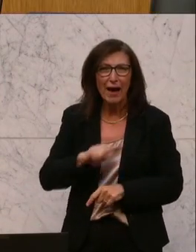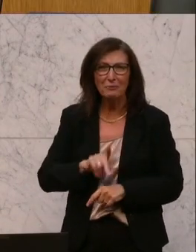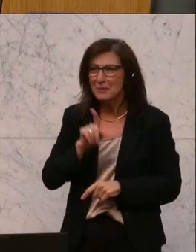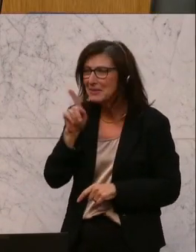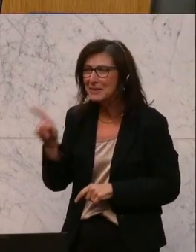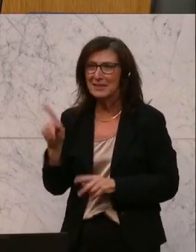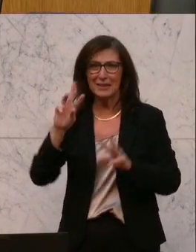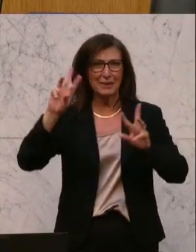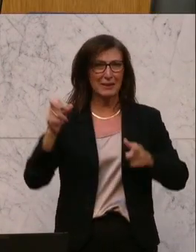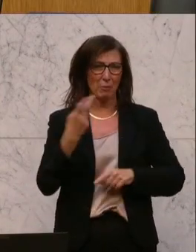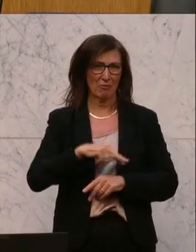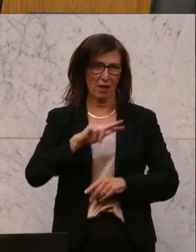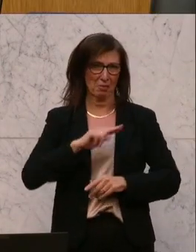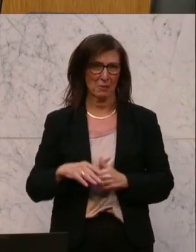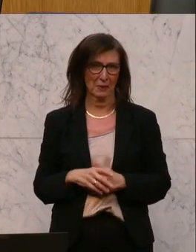dieses Thema,